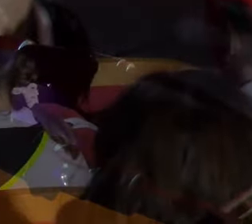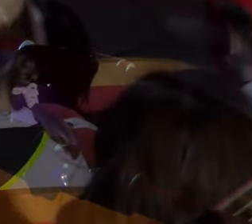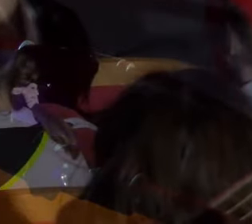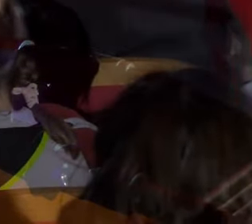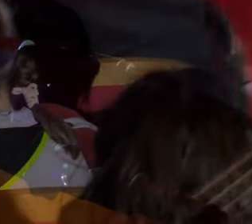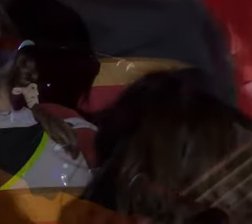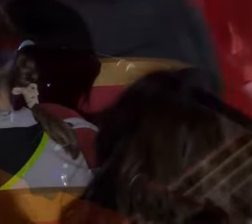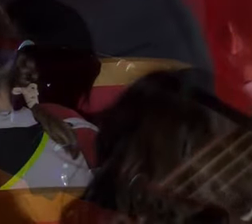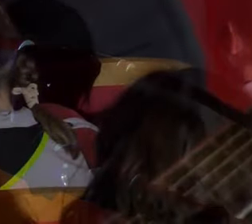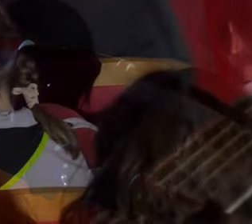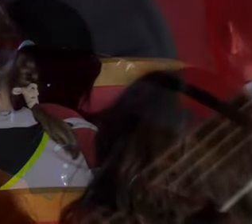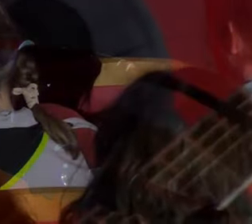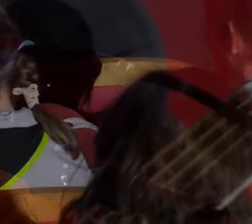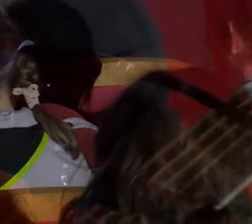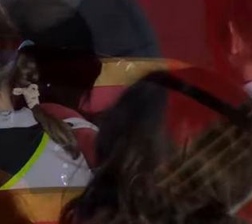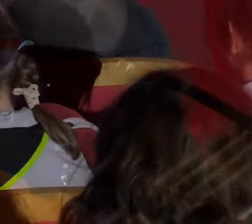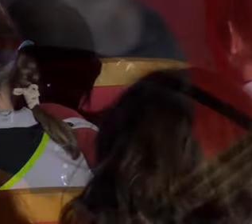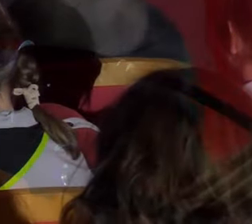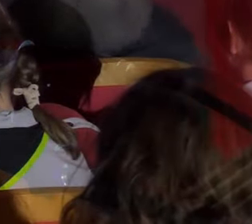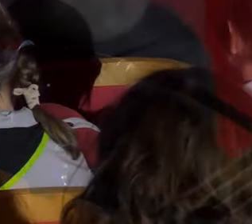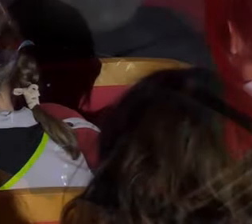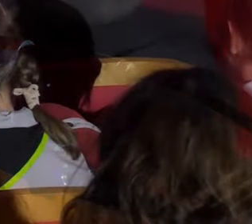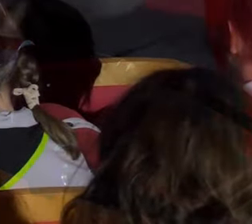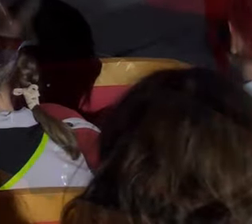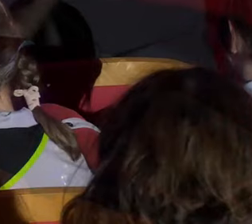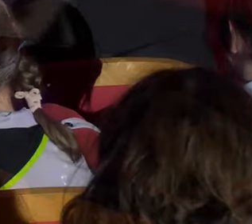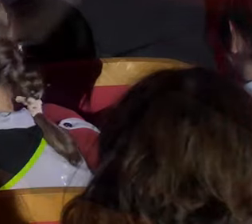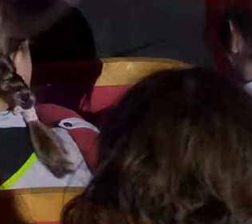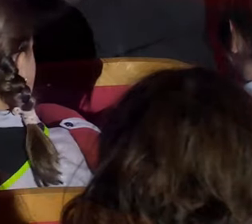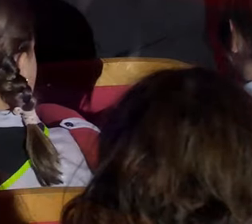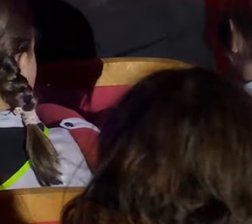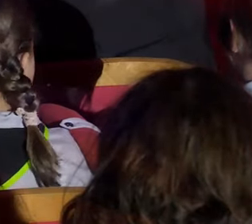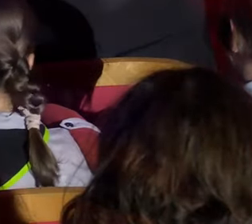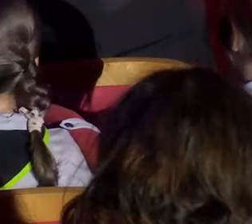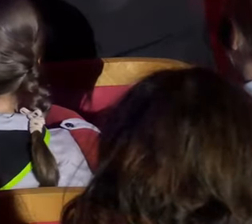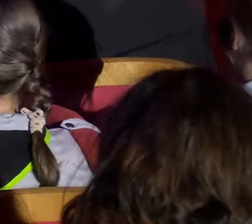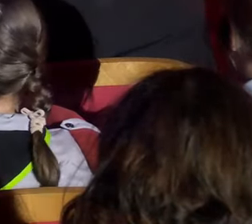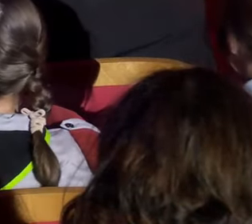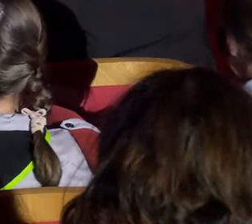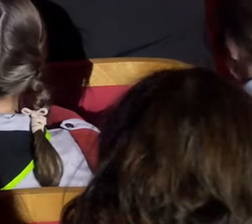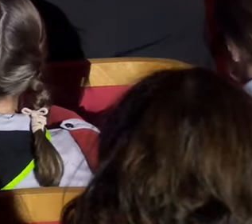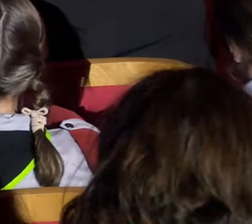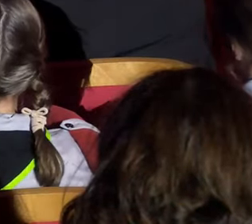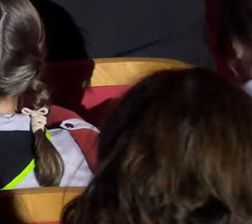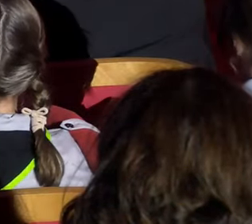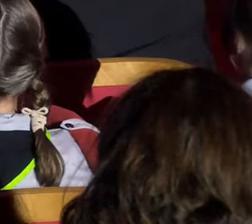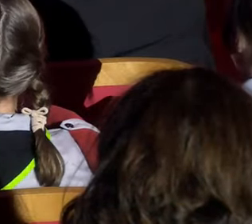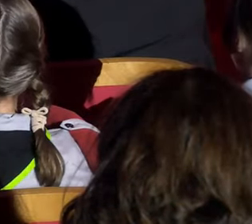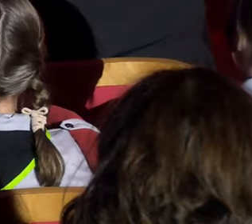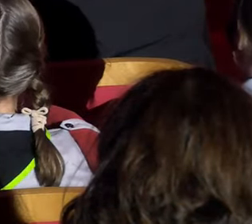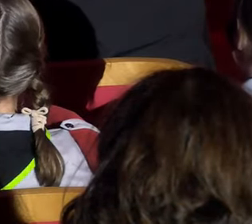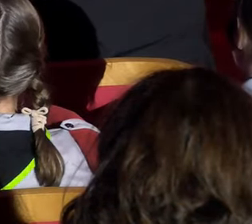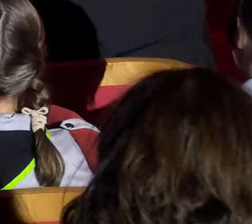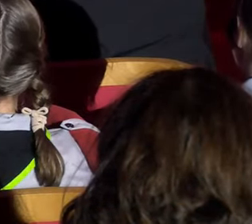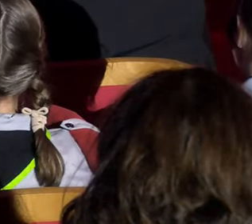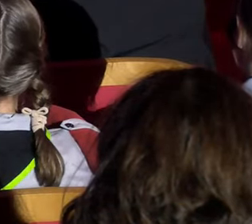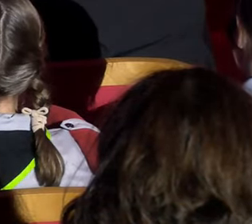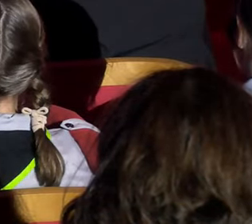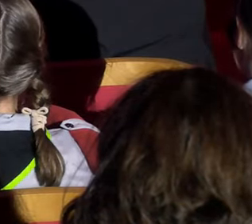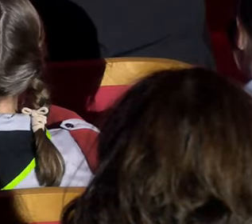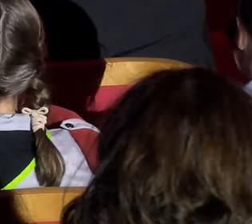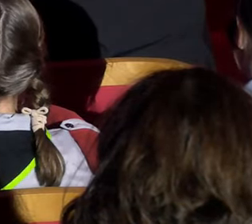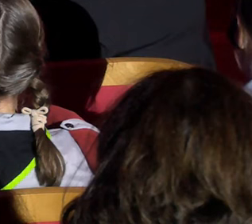patrza swej żywności, a ty żywisz